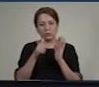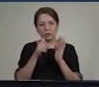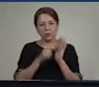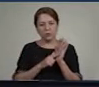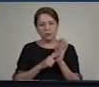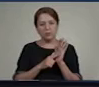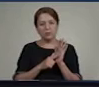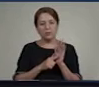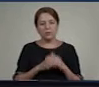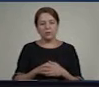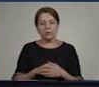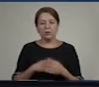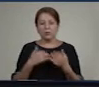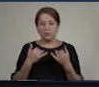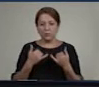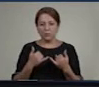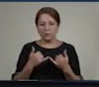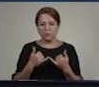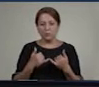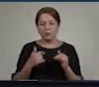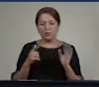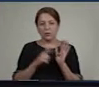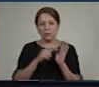50367. Endi esa